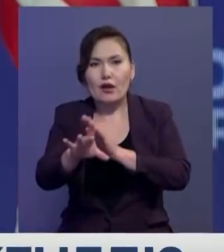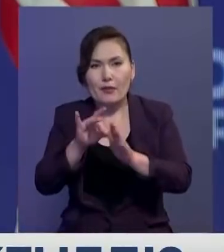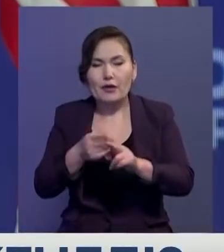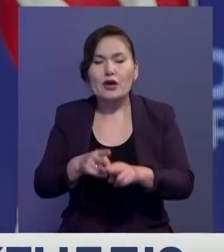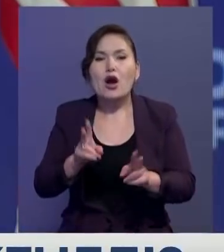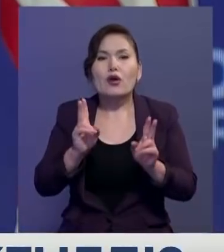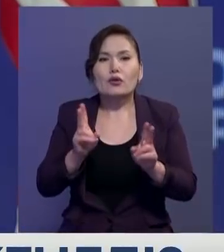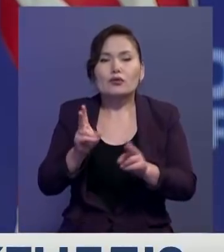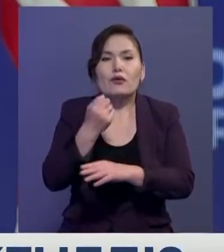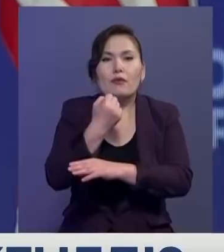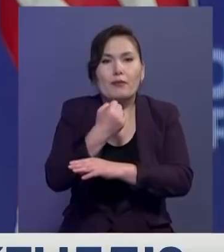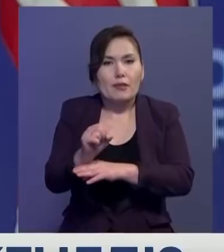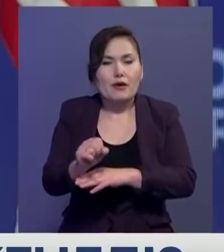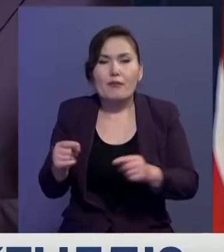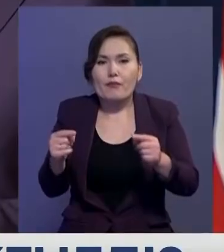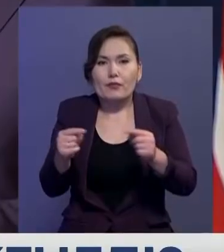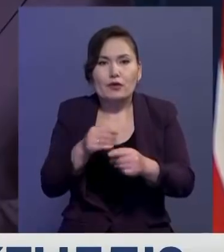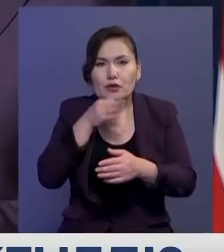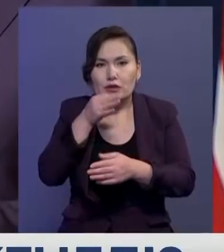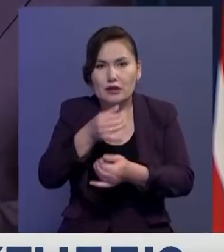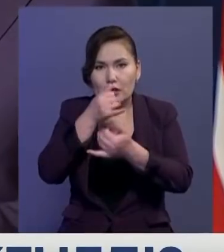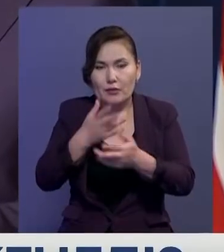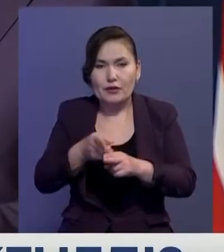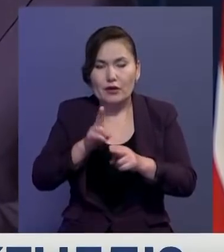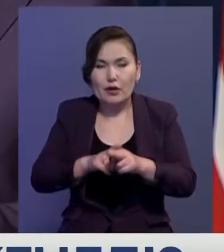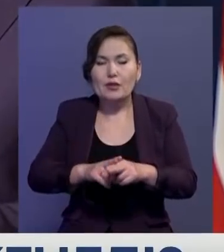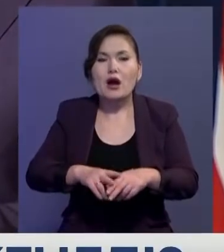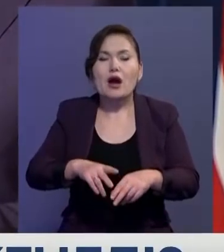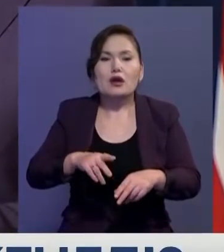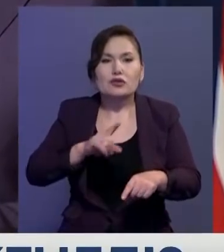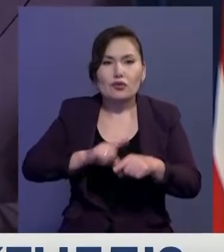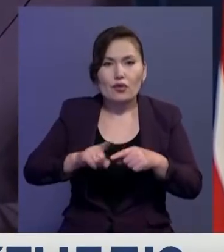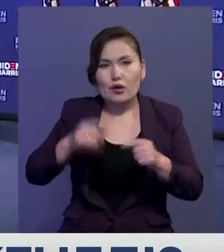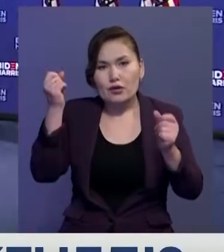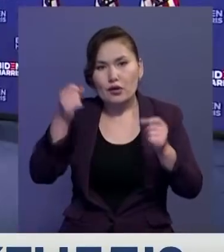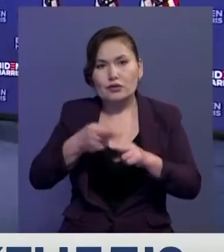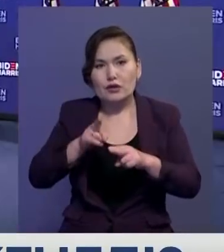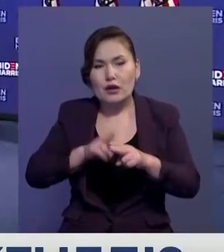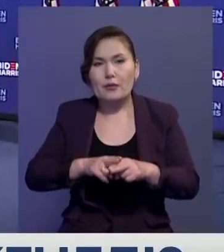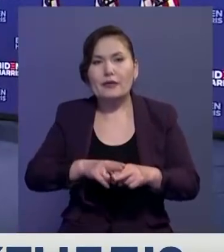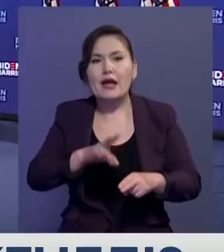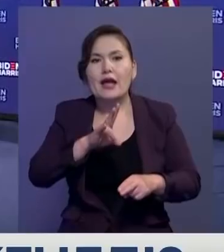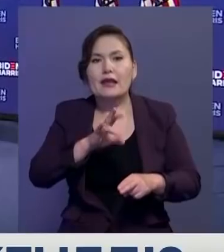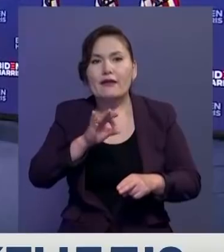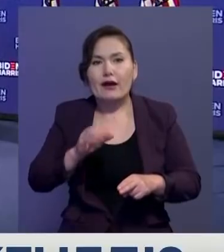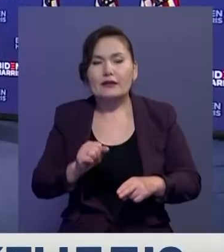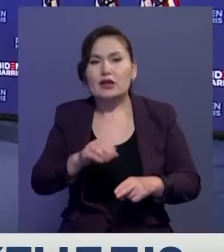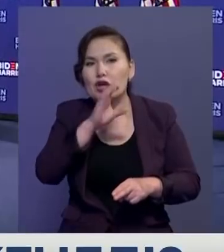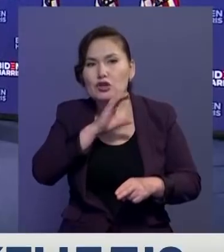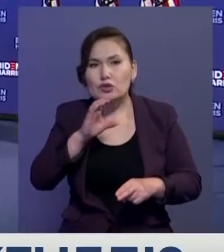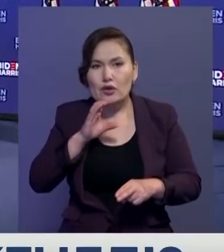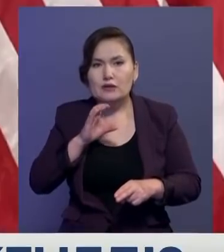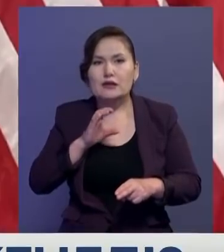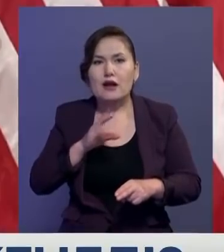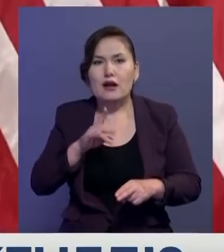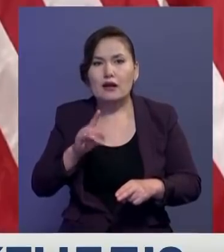кімнің жеңіске жеткен тап басып айту қиын, кімнің бәсі жоғары екен анықтау үшін Джорджия, Невада, Солтүстік